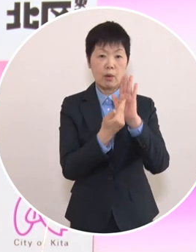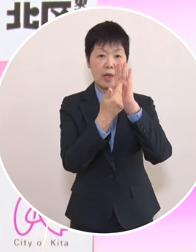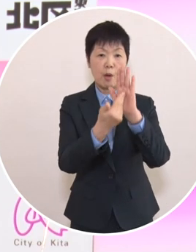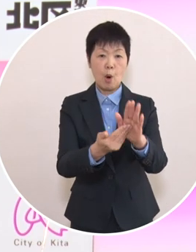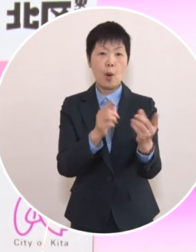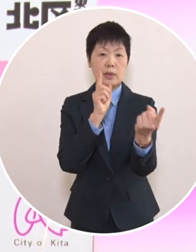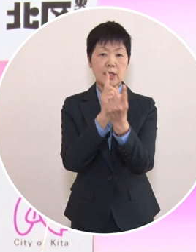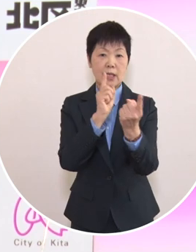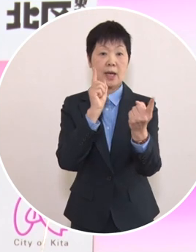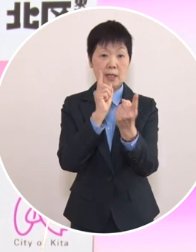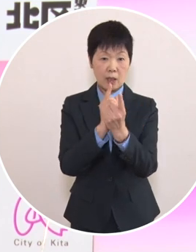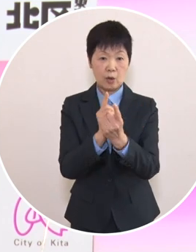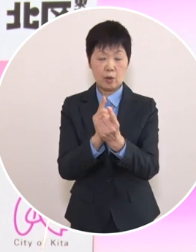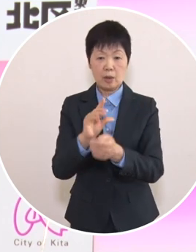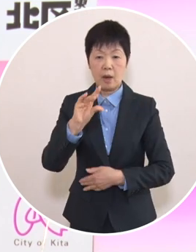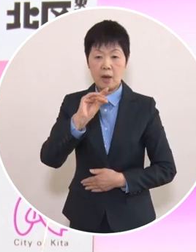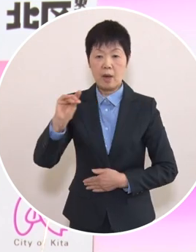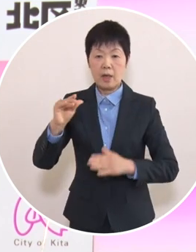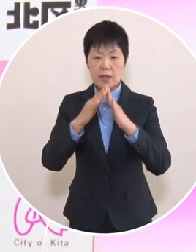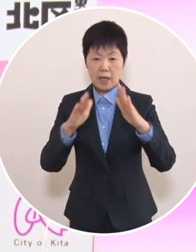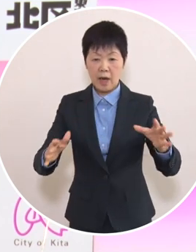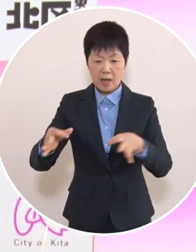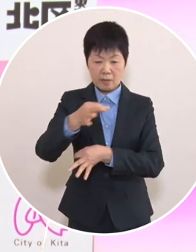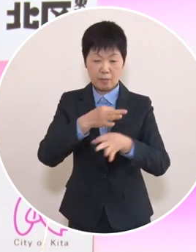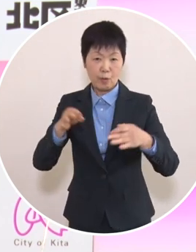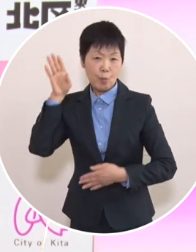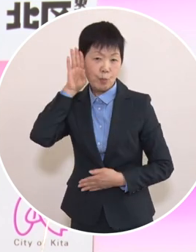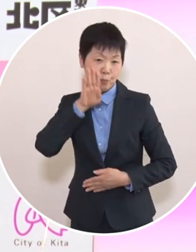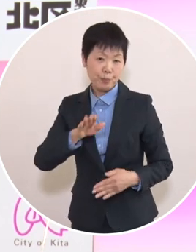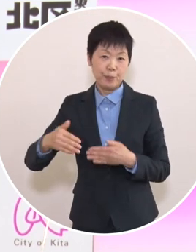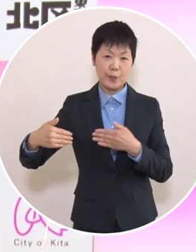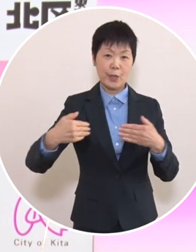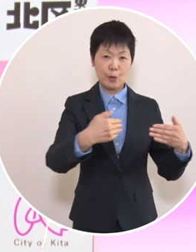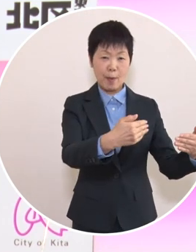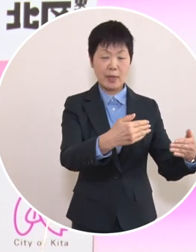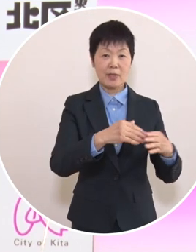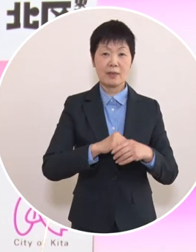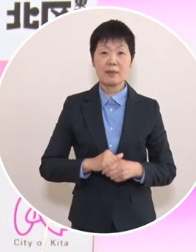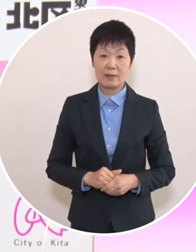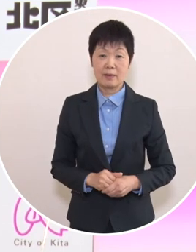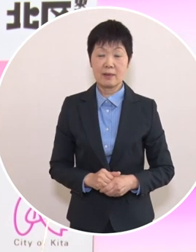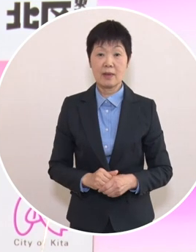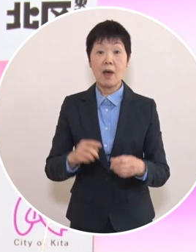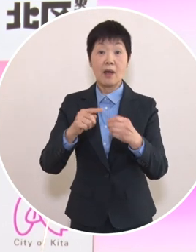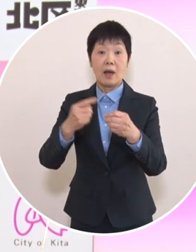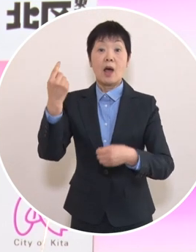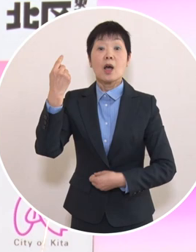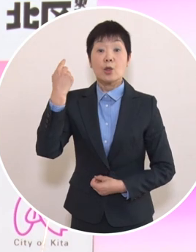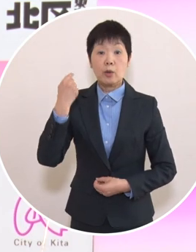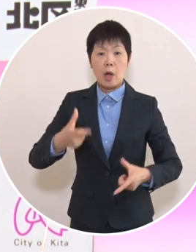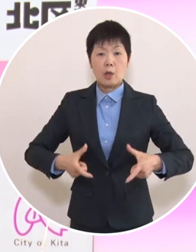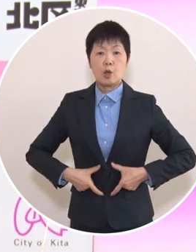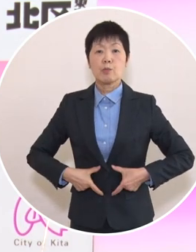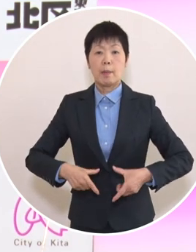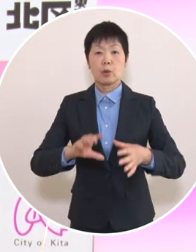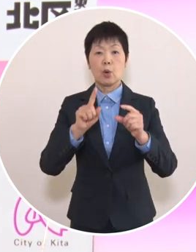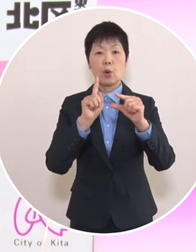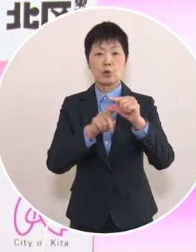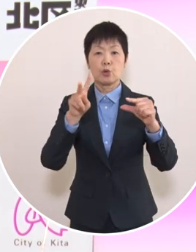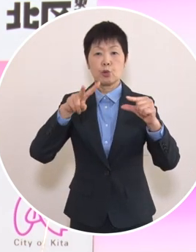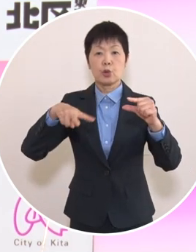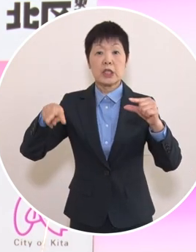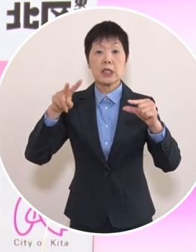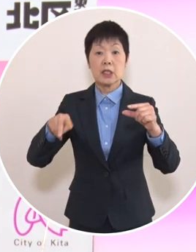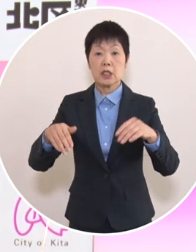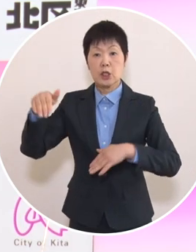変化つな議会運営を行ってまいりますまた昨年は熊本を中心に